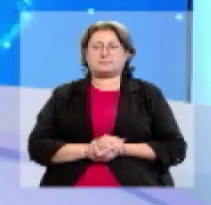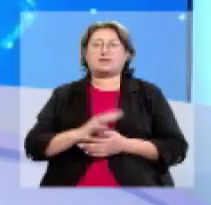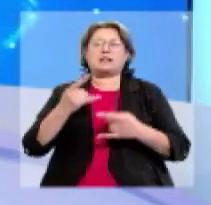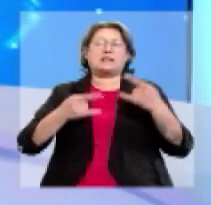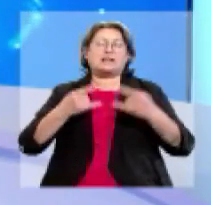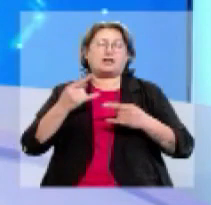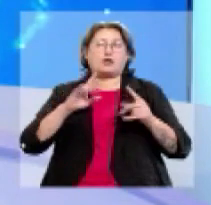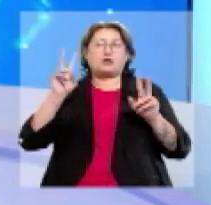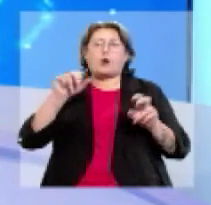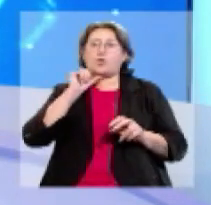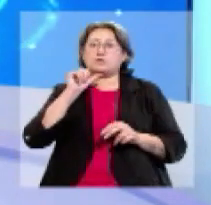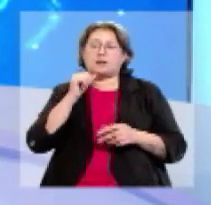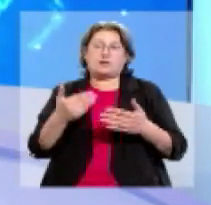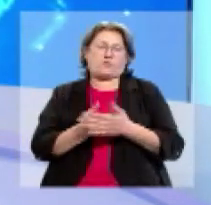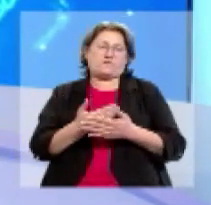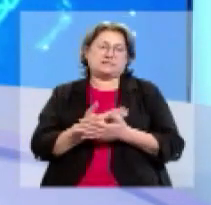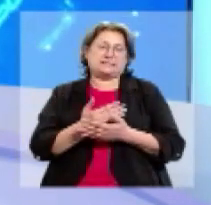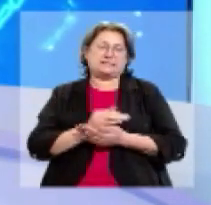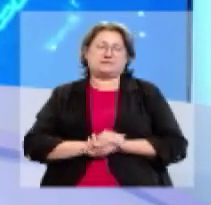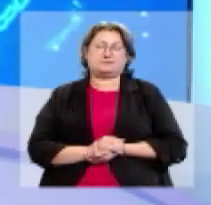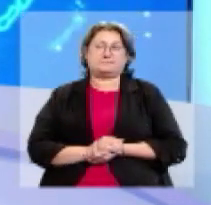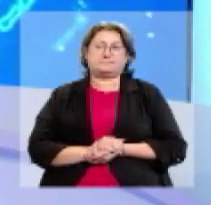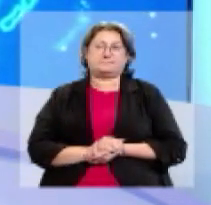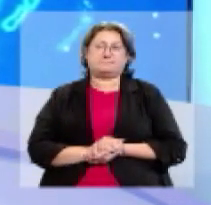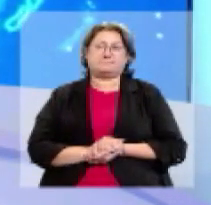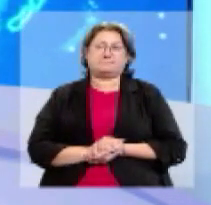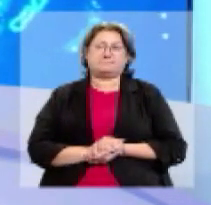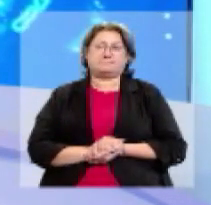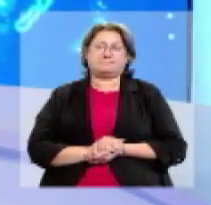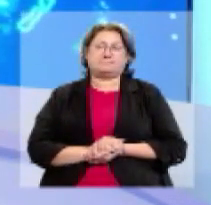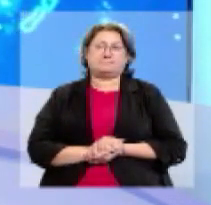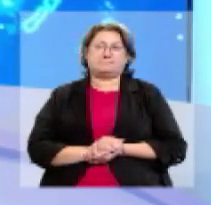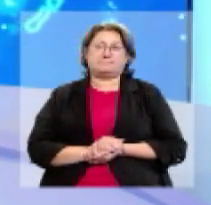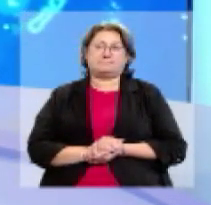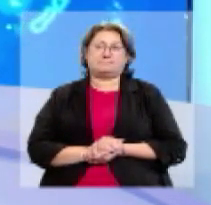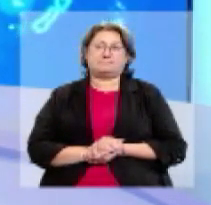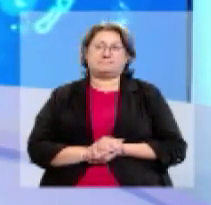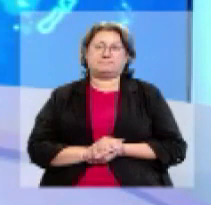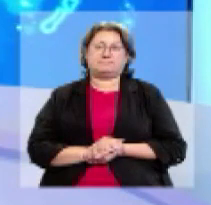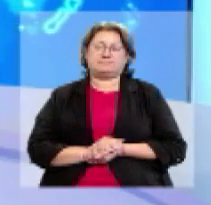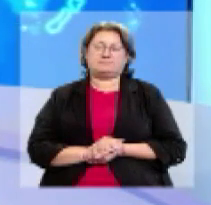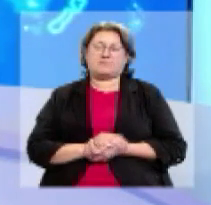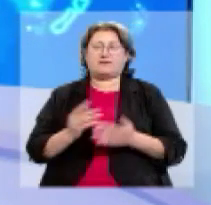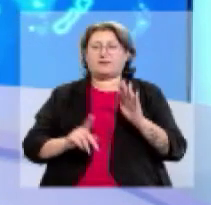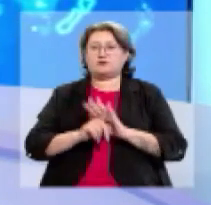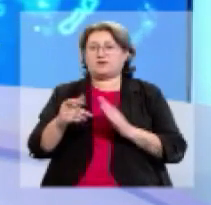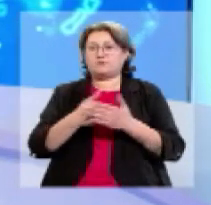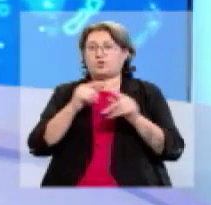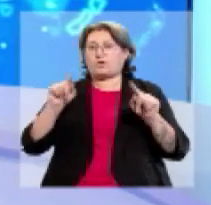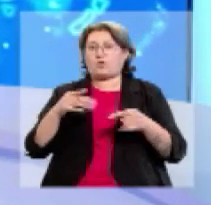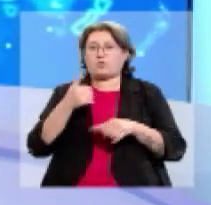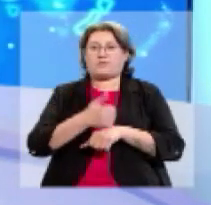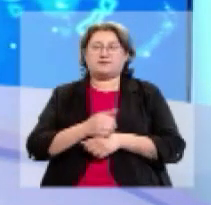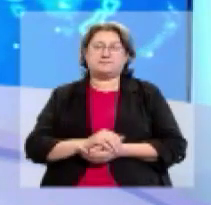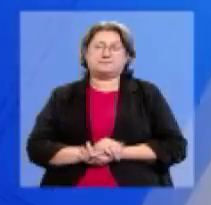В эфире телеканала «Костанай Новости». В студии Булажан Муздубаев, сурдоперевод Оксана Отечко. Здравствуйте. И в начале выпуска коротко о